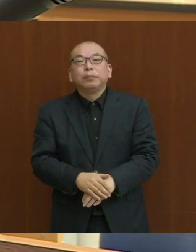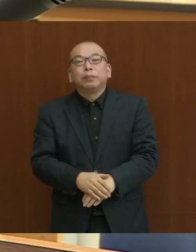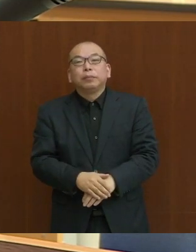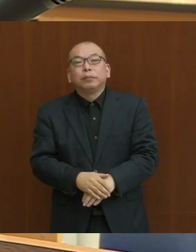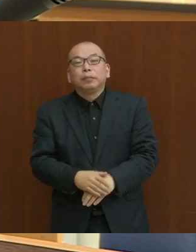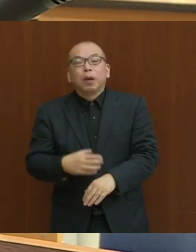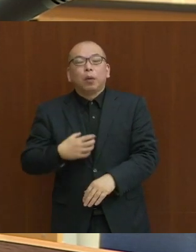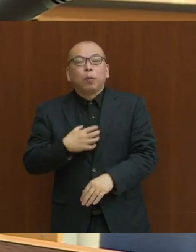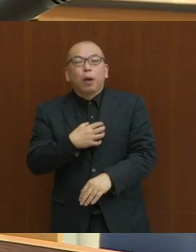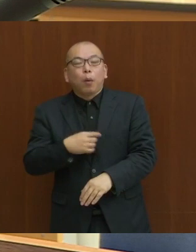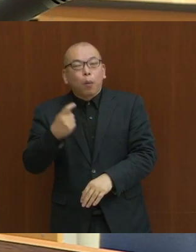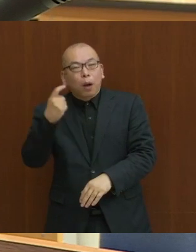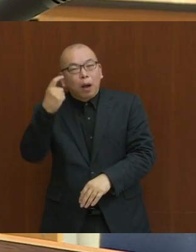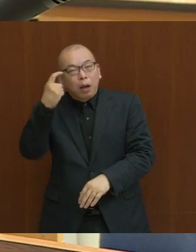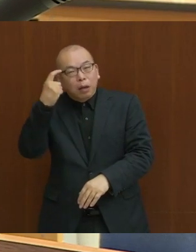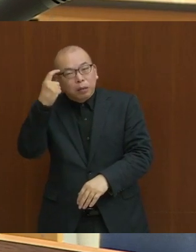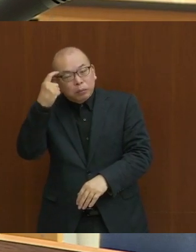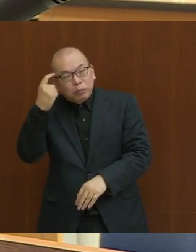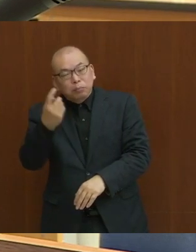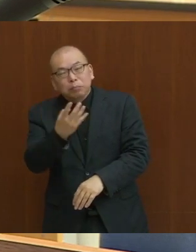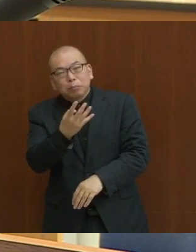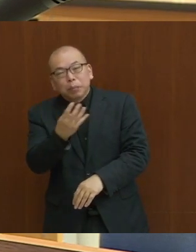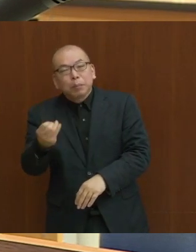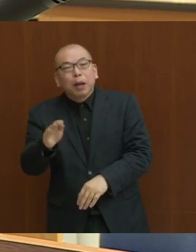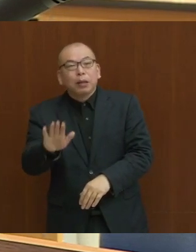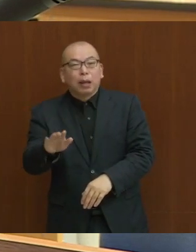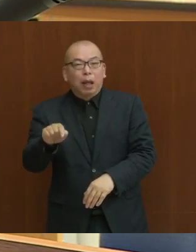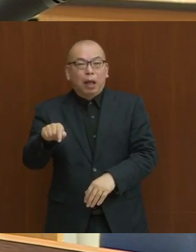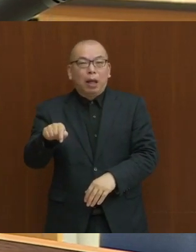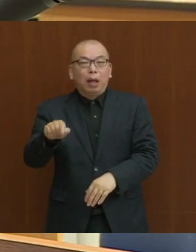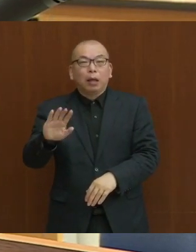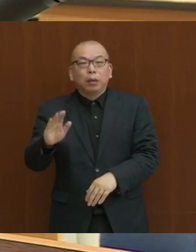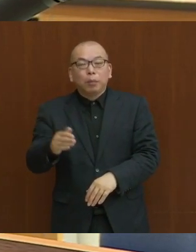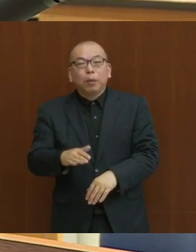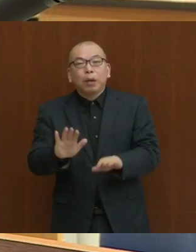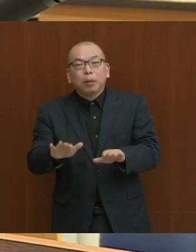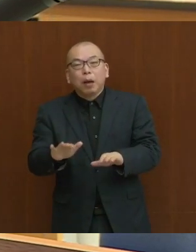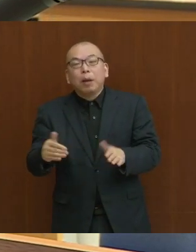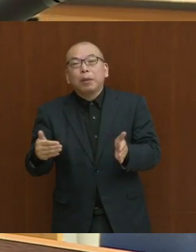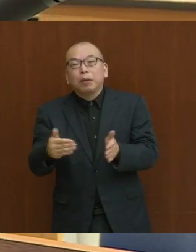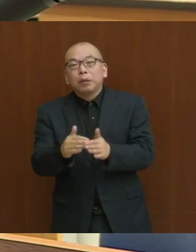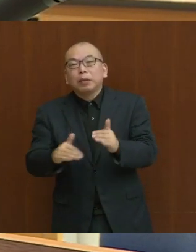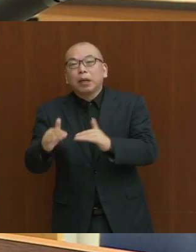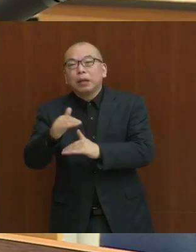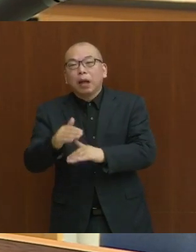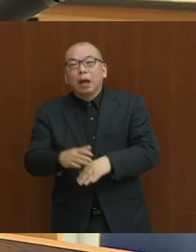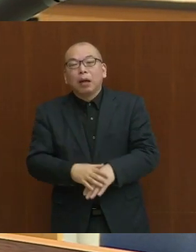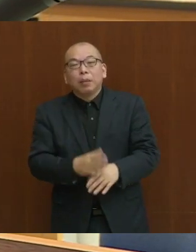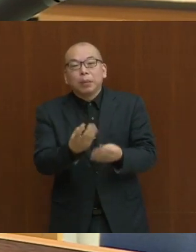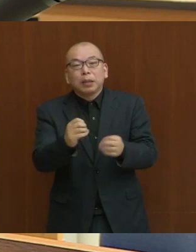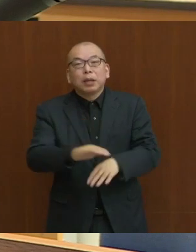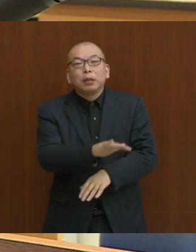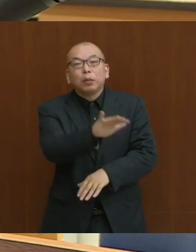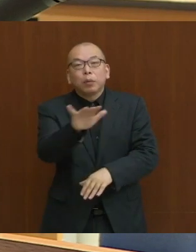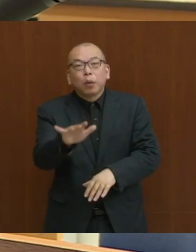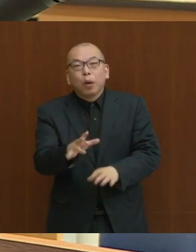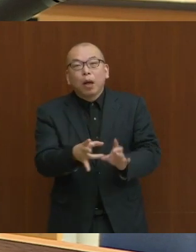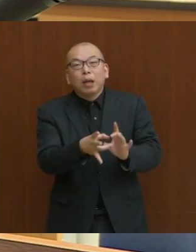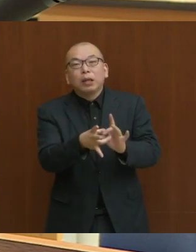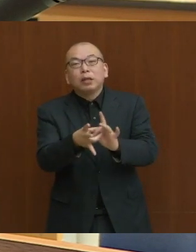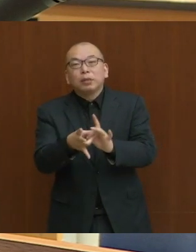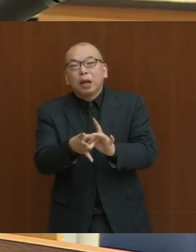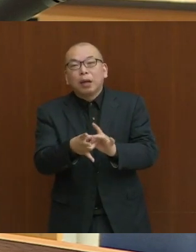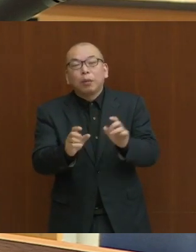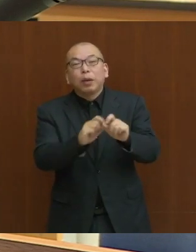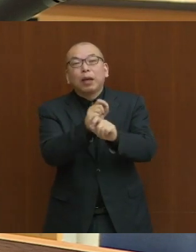不安を感じる時も多くありましたが、今まで築き上げてきた多くの方々との縁があったから